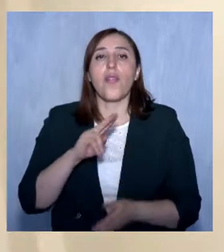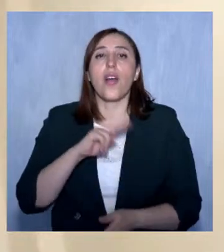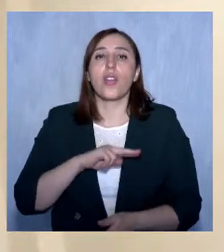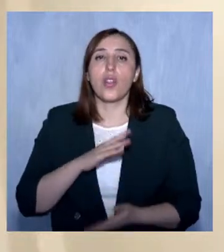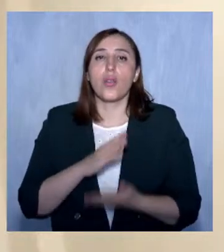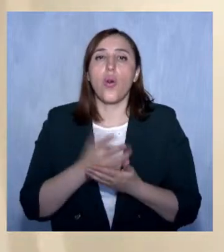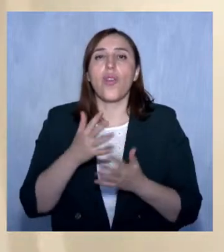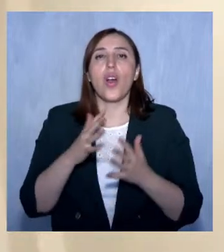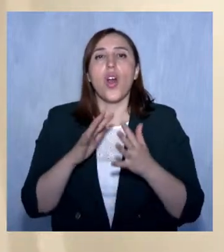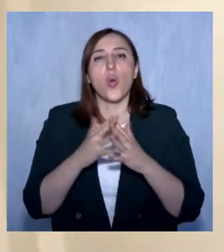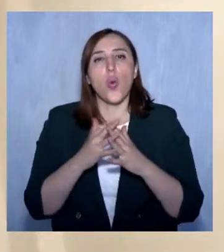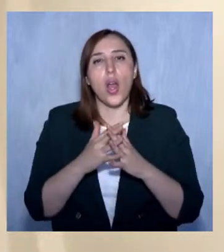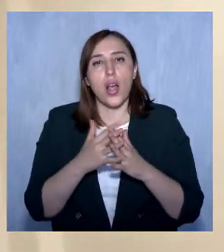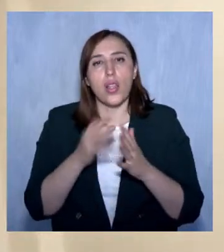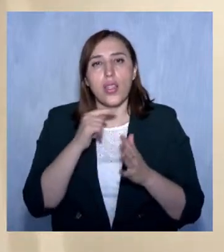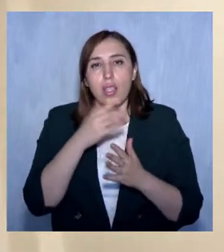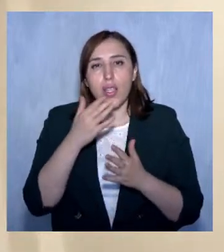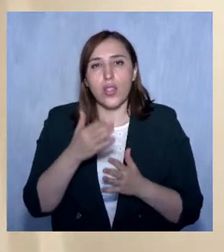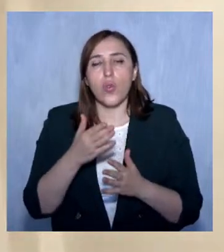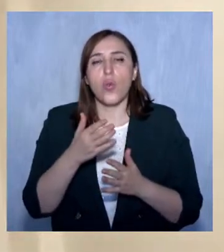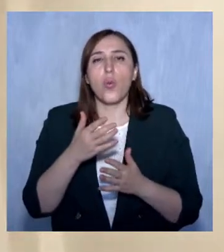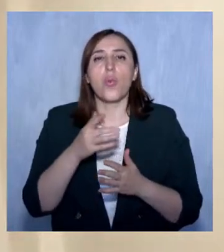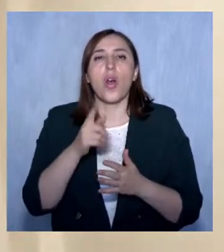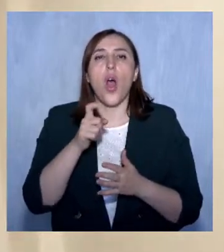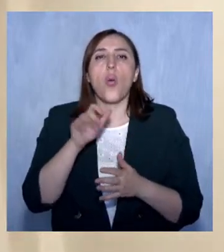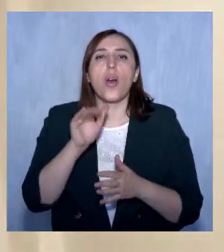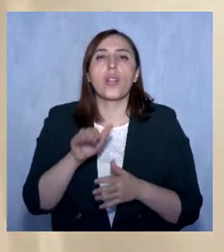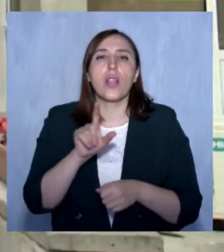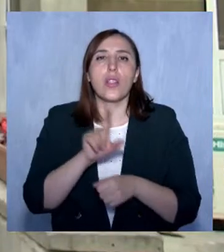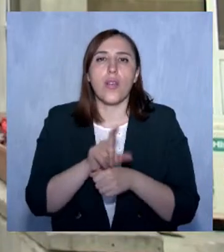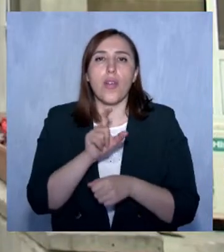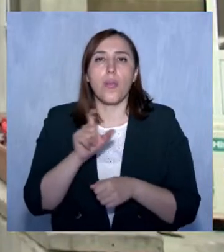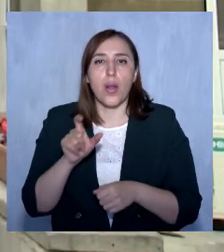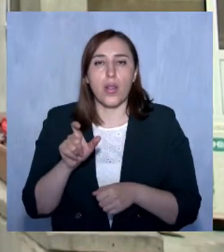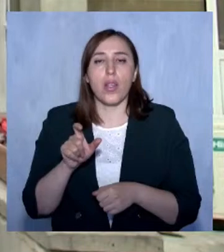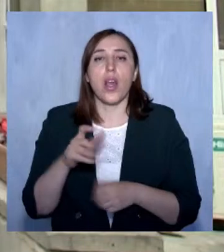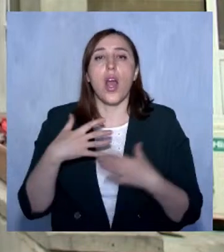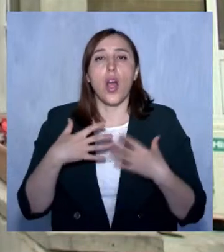յուղատնտեսության զբաղվող մի քանի հառուր հազեր հայցներին։